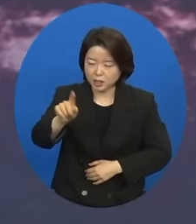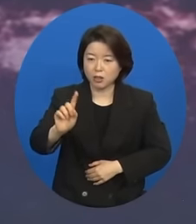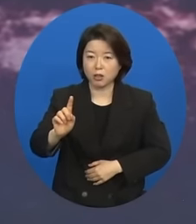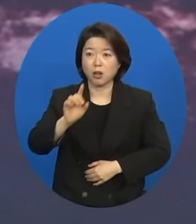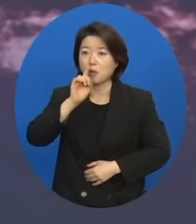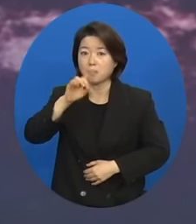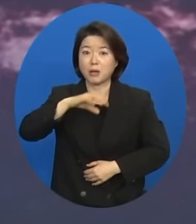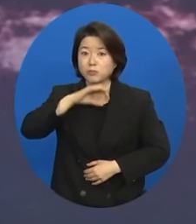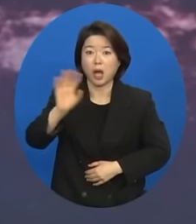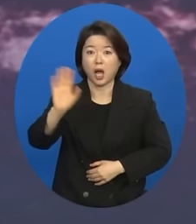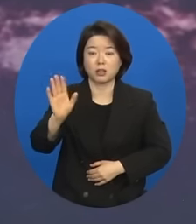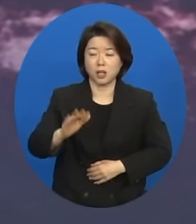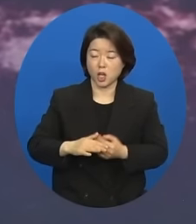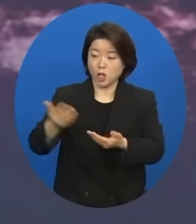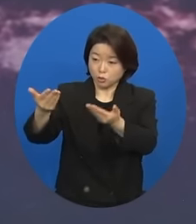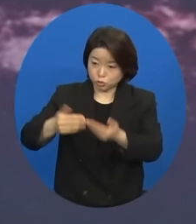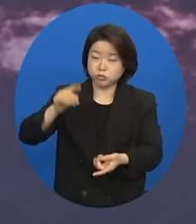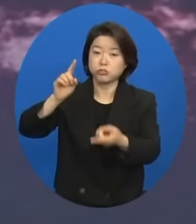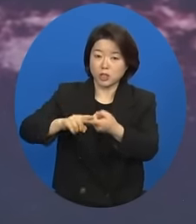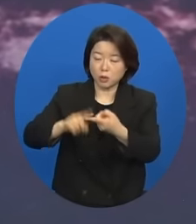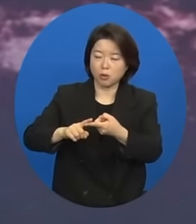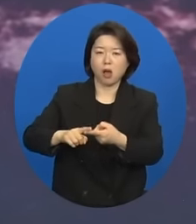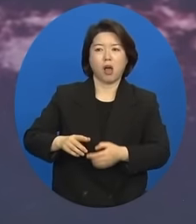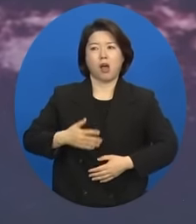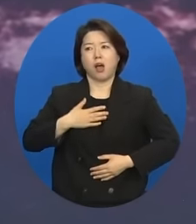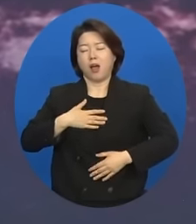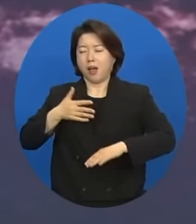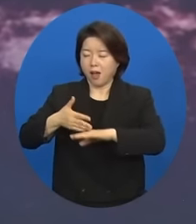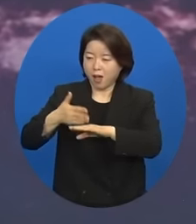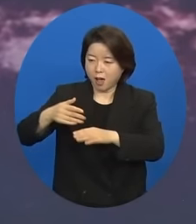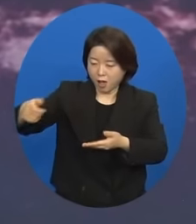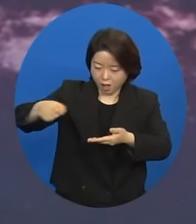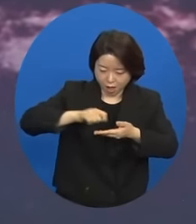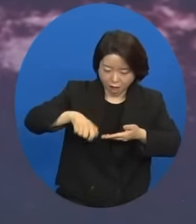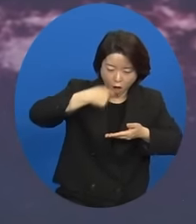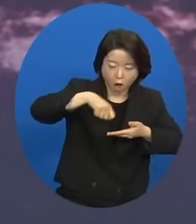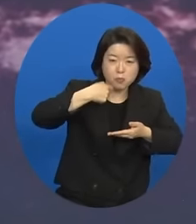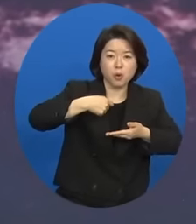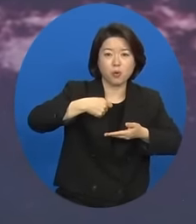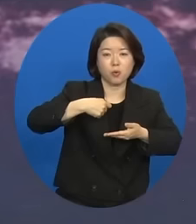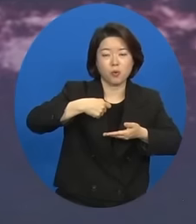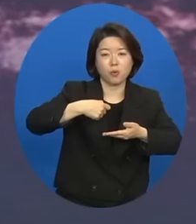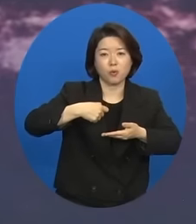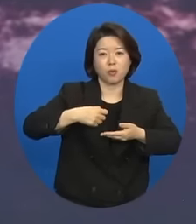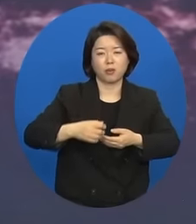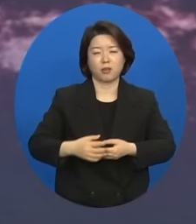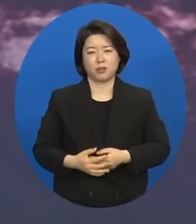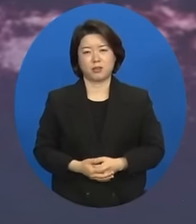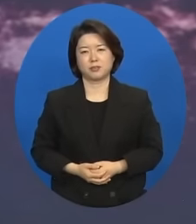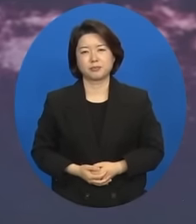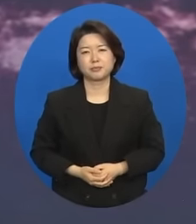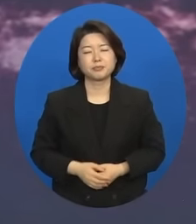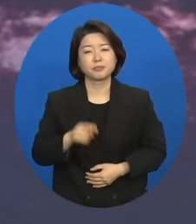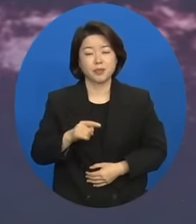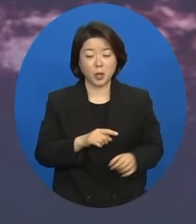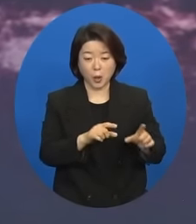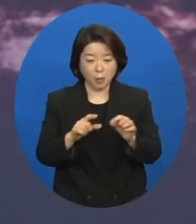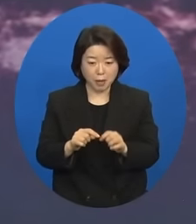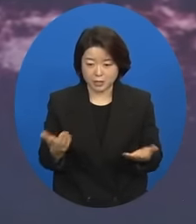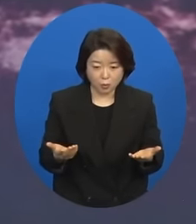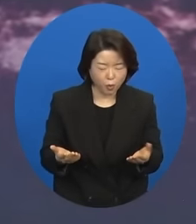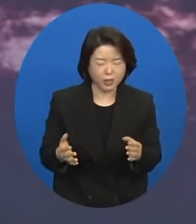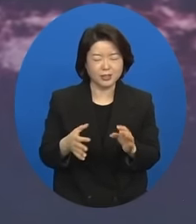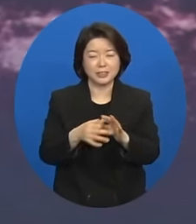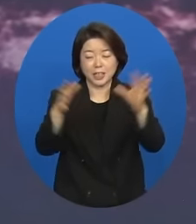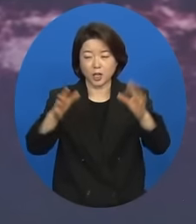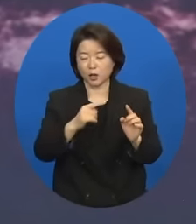주는 대로 감사하게 먹는 거야 얼마나 그게 감사한지 몰라요 그렇게 해서 먹잖아요 그러면 그 뭐 반찬이 뭐가 나오든